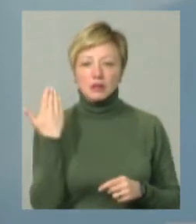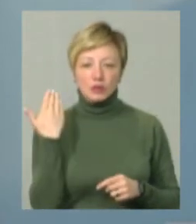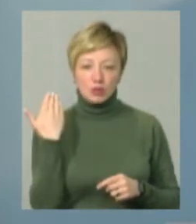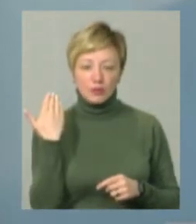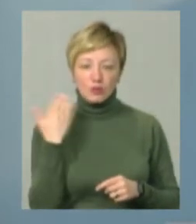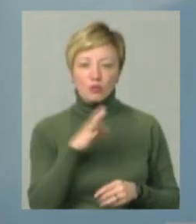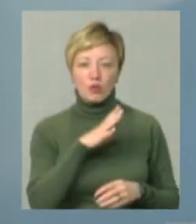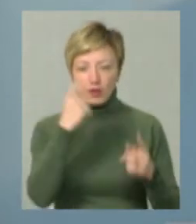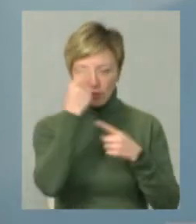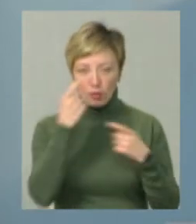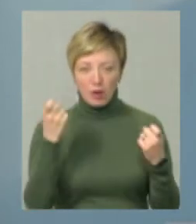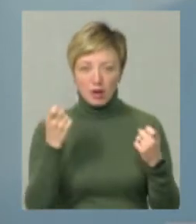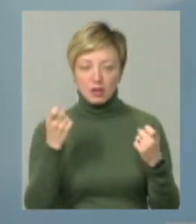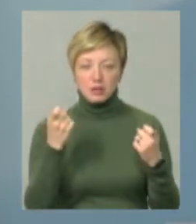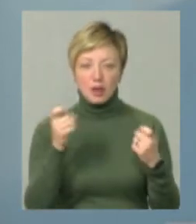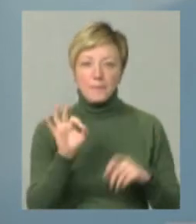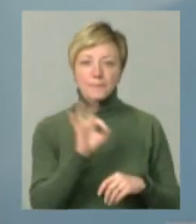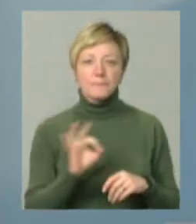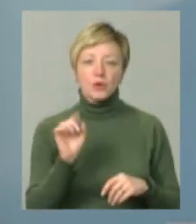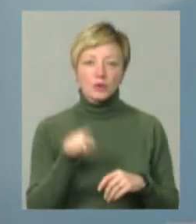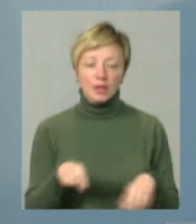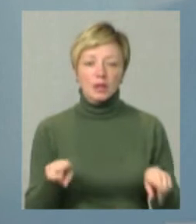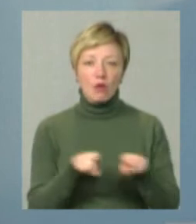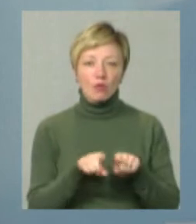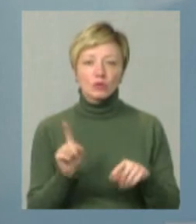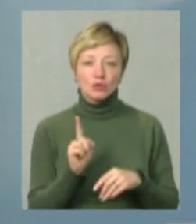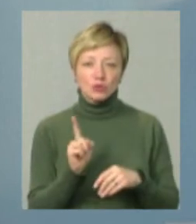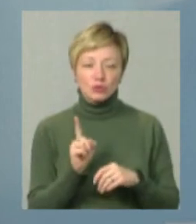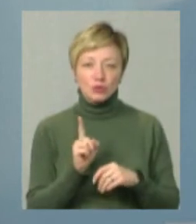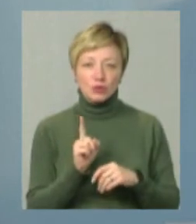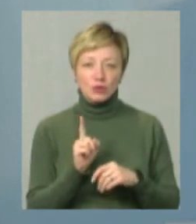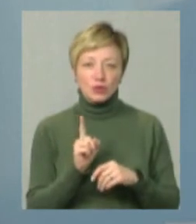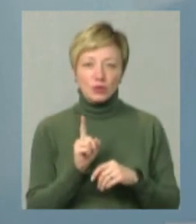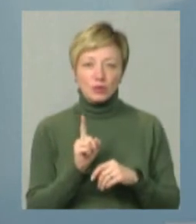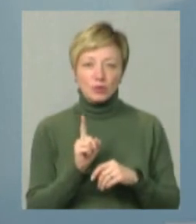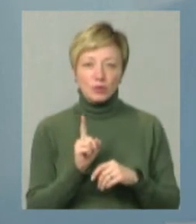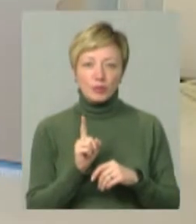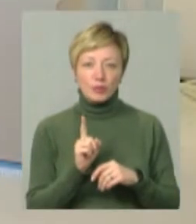Нещодавно була інформація про те також, що